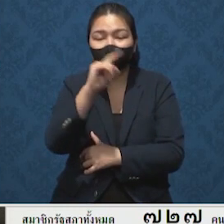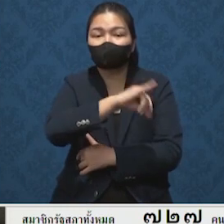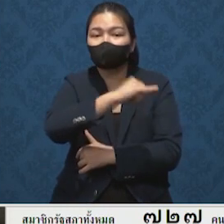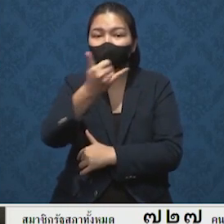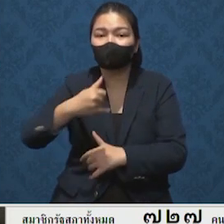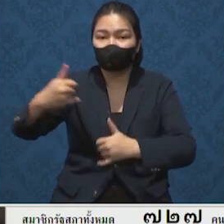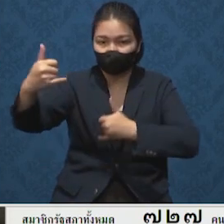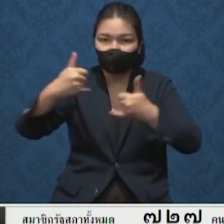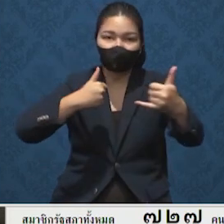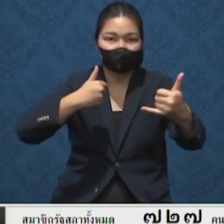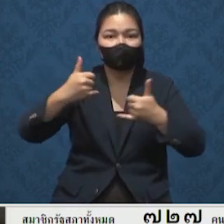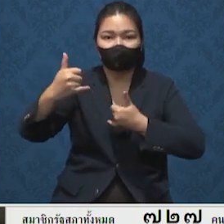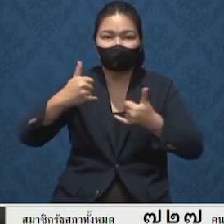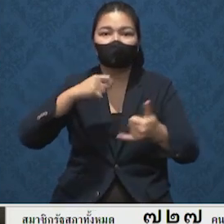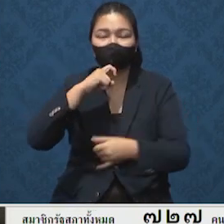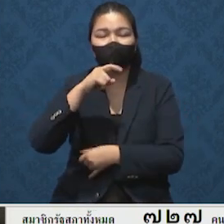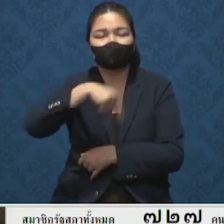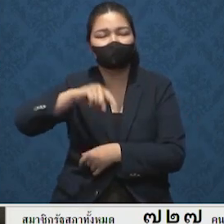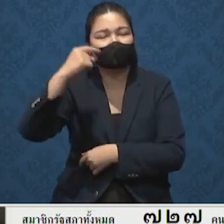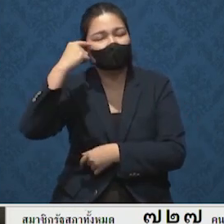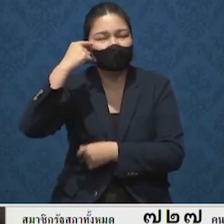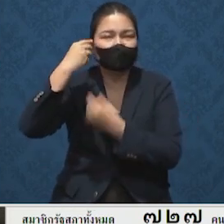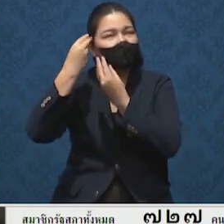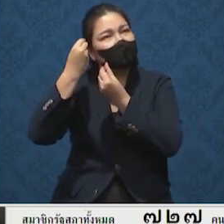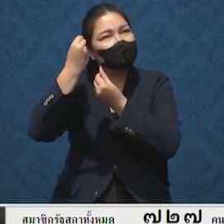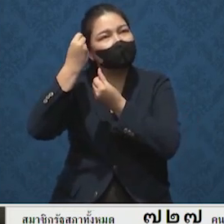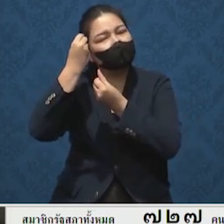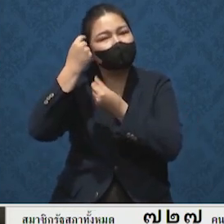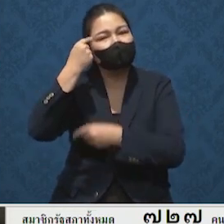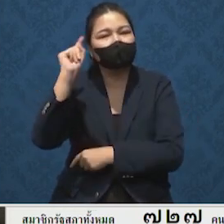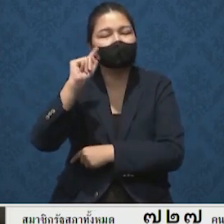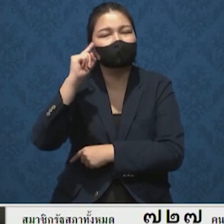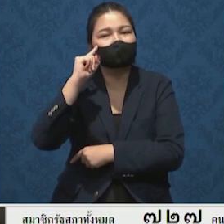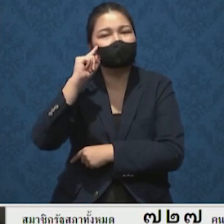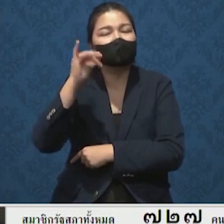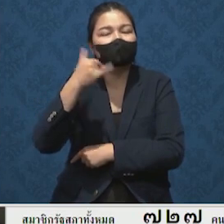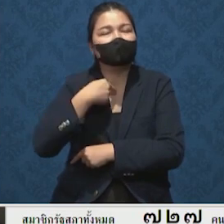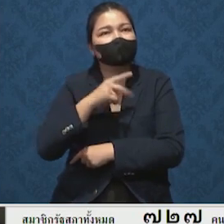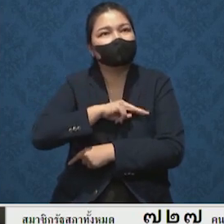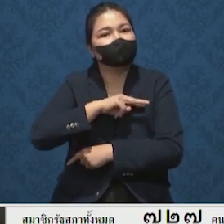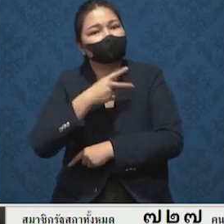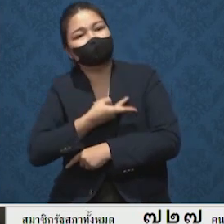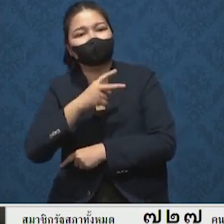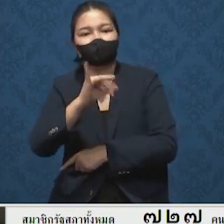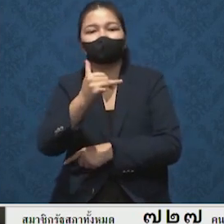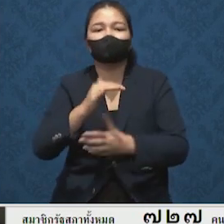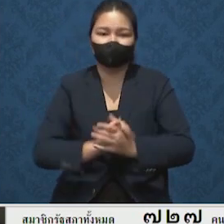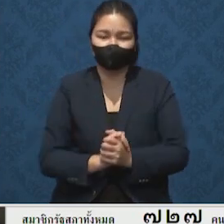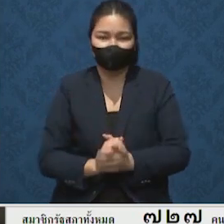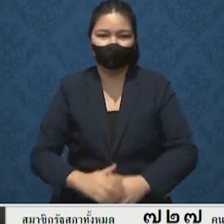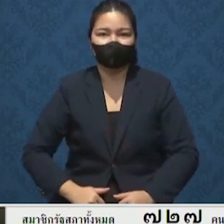าหลายท่านกำลังคิดวิตกกังวลอยู่เพื่อจะได้กลับใจแสดงตนก็ได้นะครับขอบคุณมากครับ